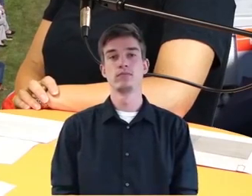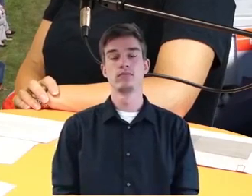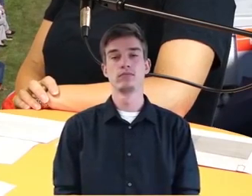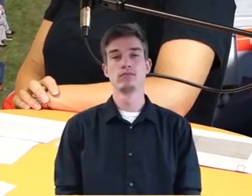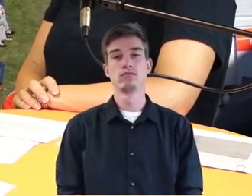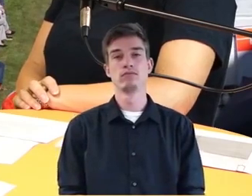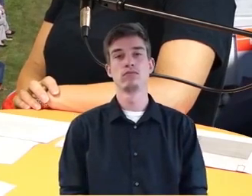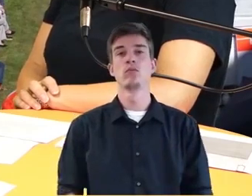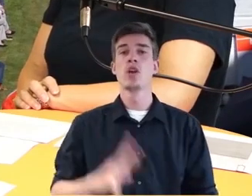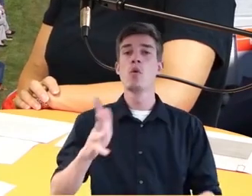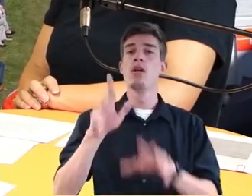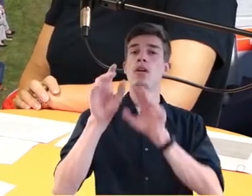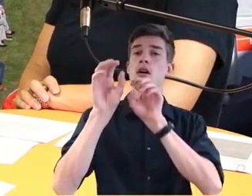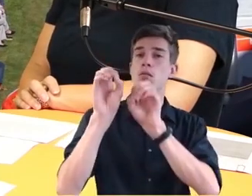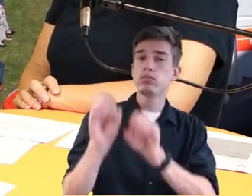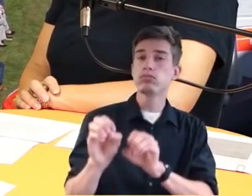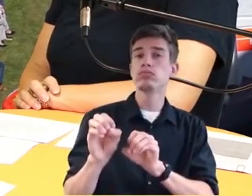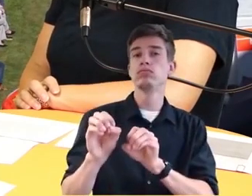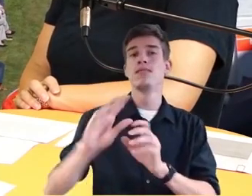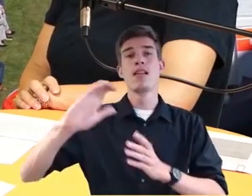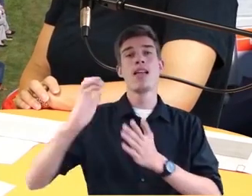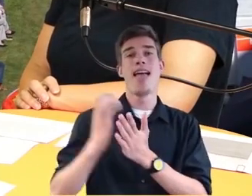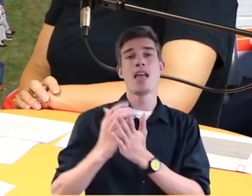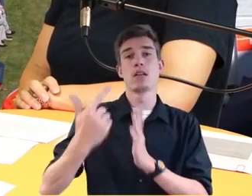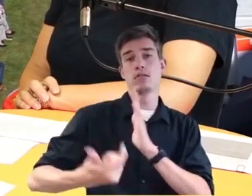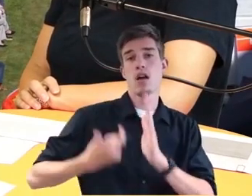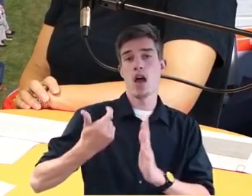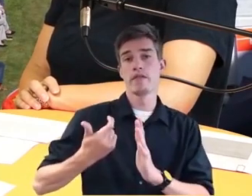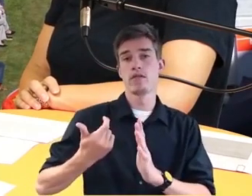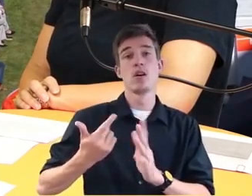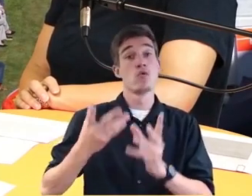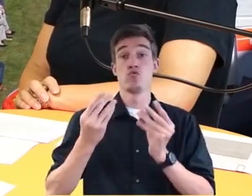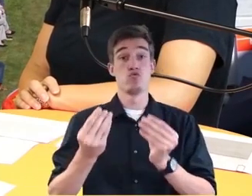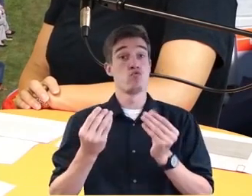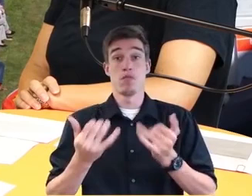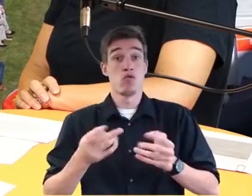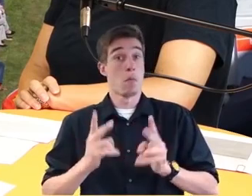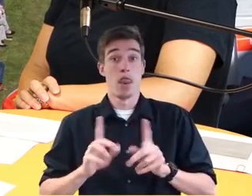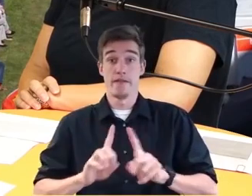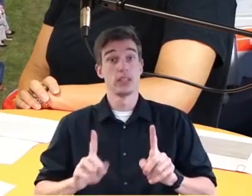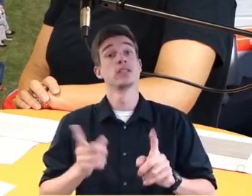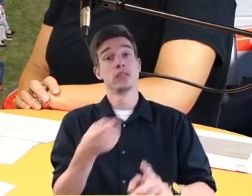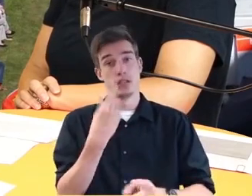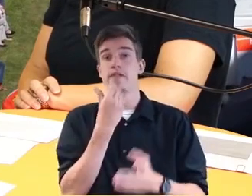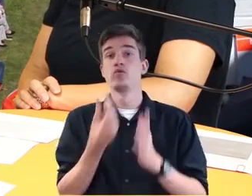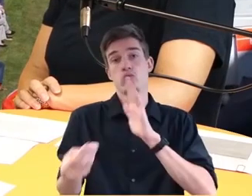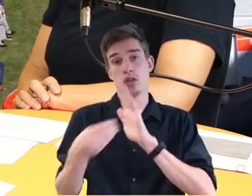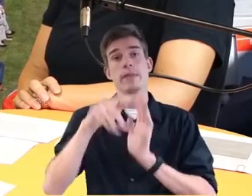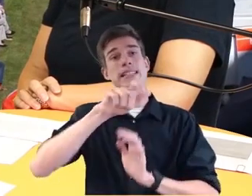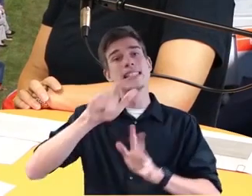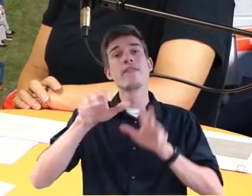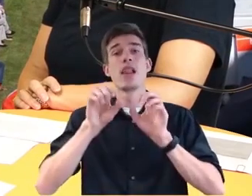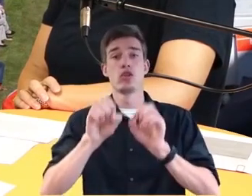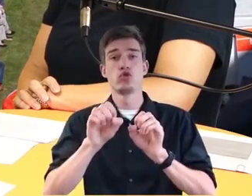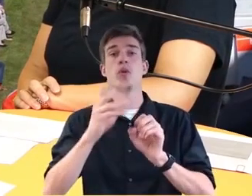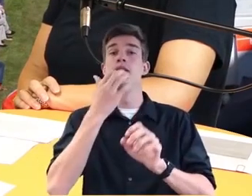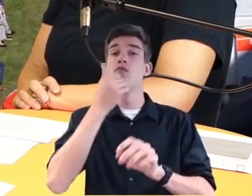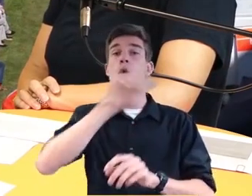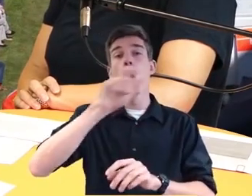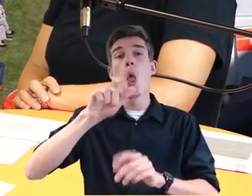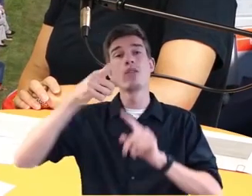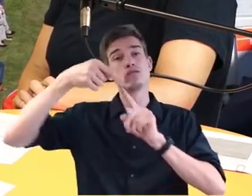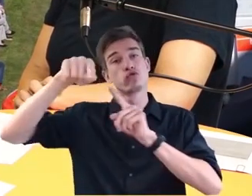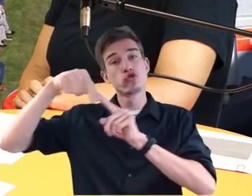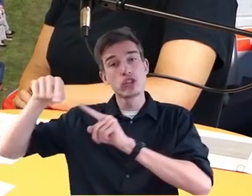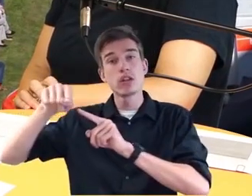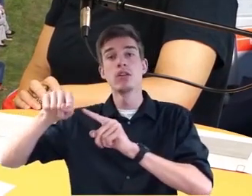was die Beladung angeht, beispielsweise ein Ersatzrad, heute nicht üblich. Wir möchten, dass wir im Zivilschutz unsere Einheiten in die Lage versetzen,